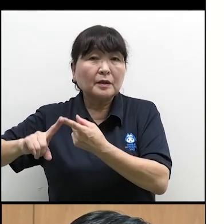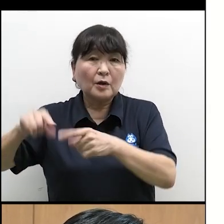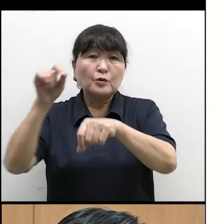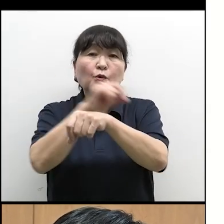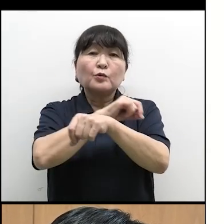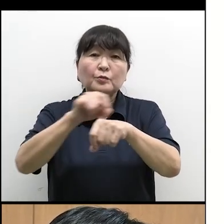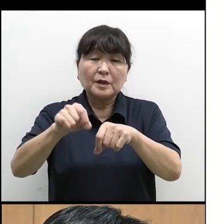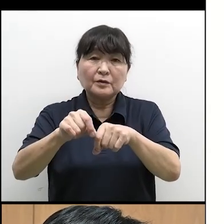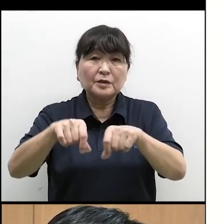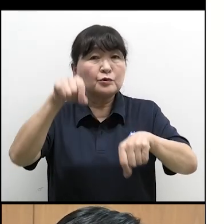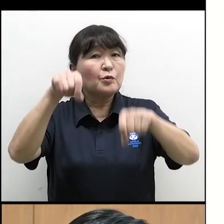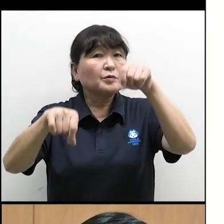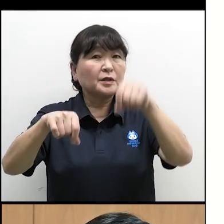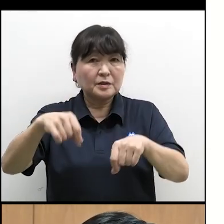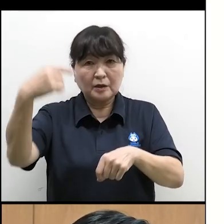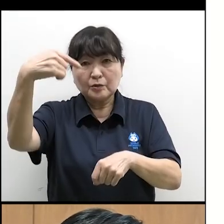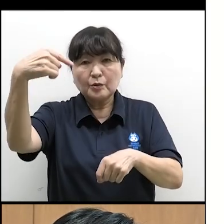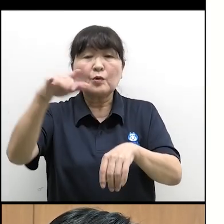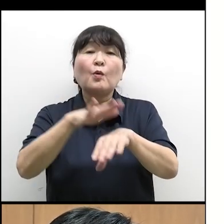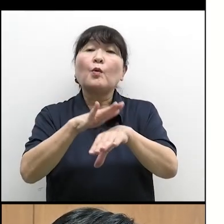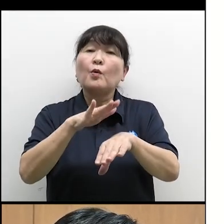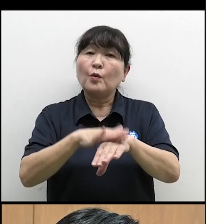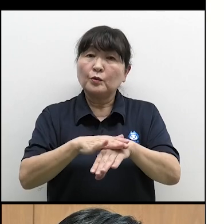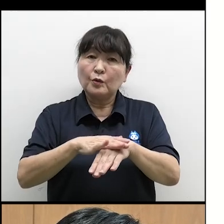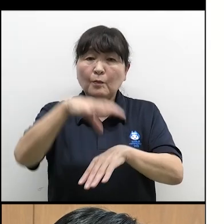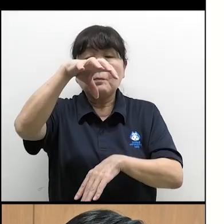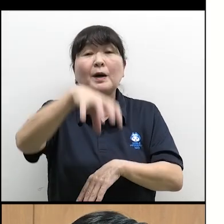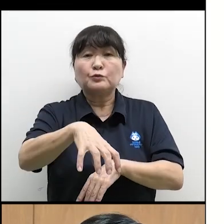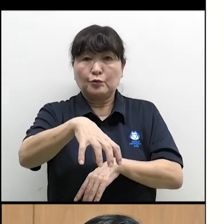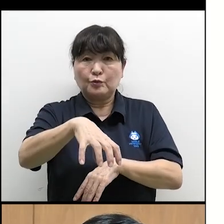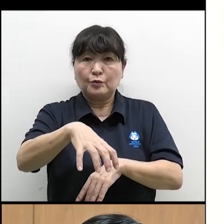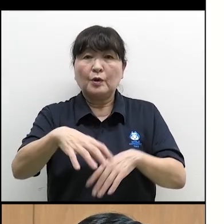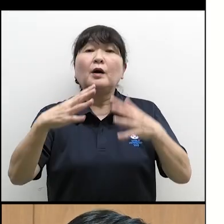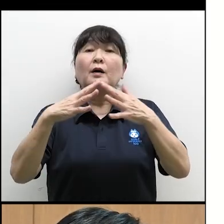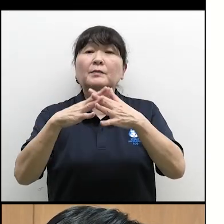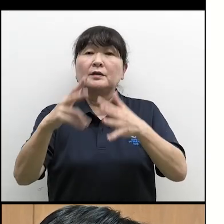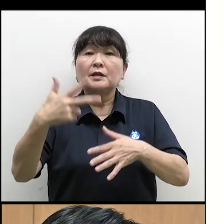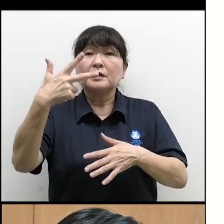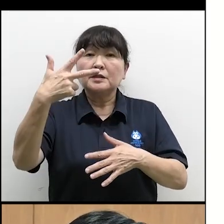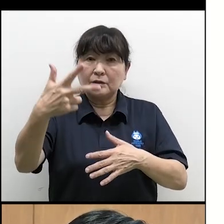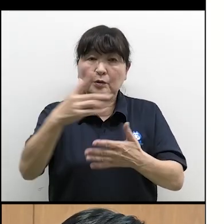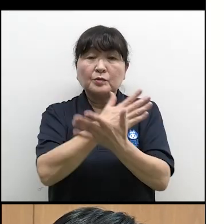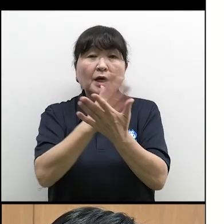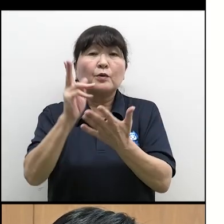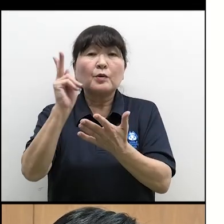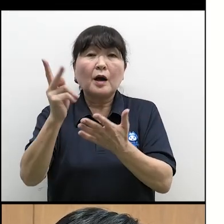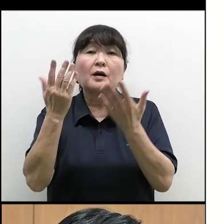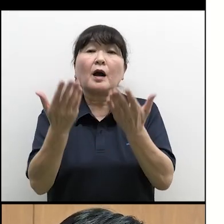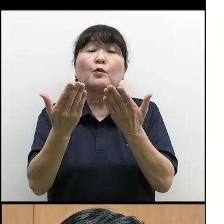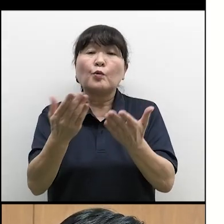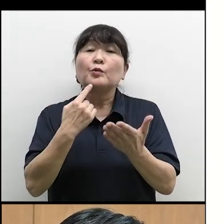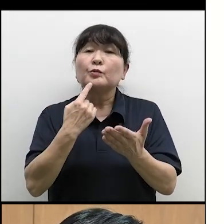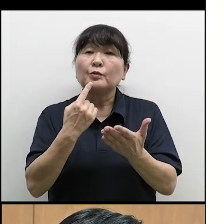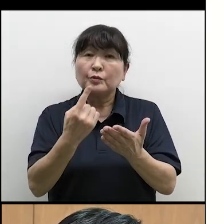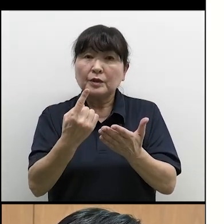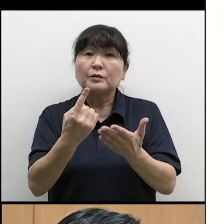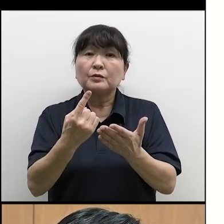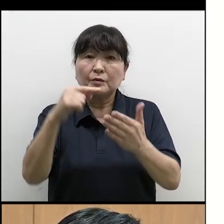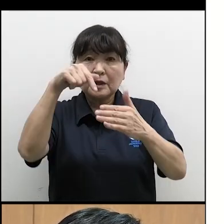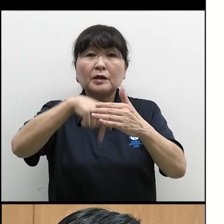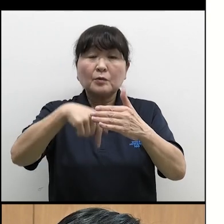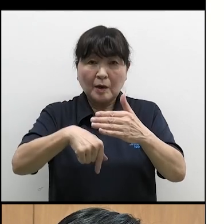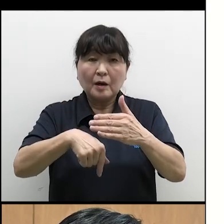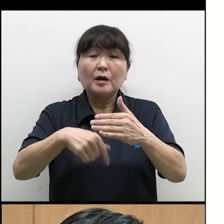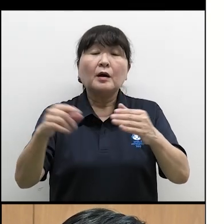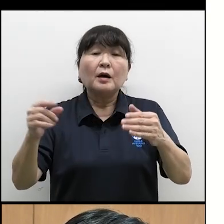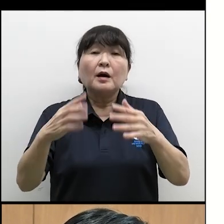づいて教育を行う学校でございます。宮崎市の学びの多様化学校については、今回宮崎市教育情報研